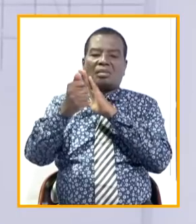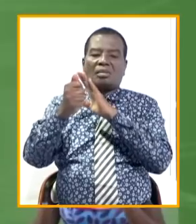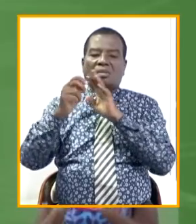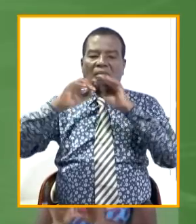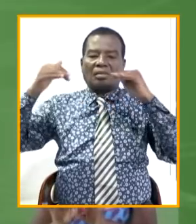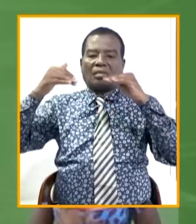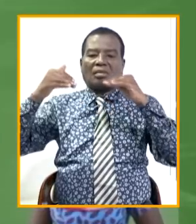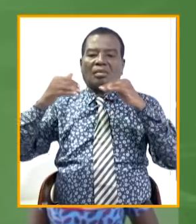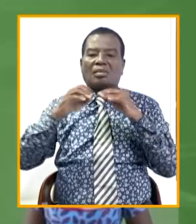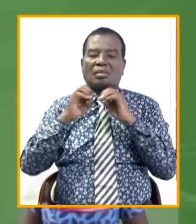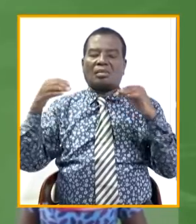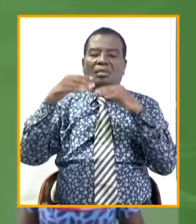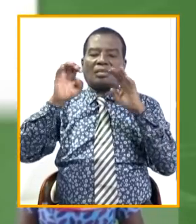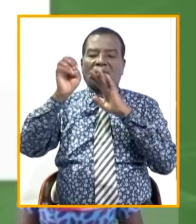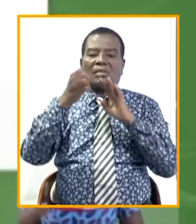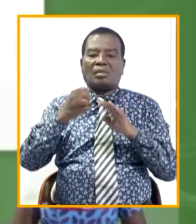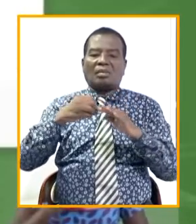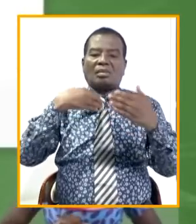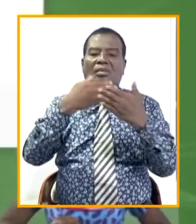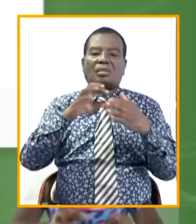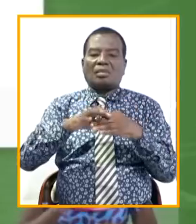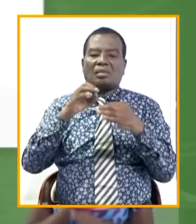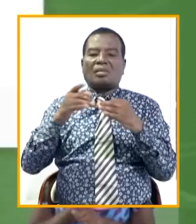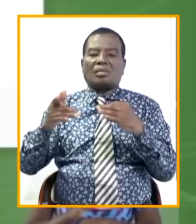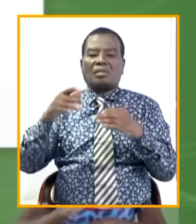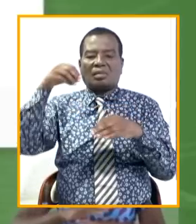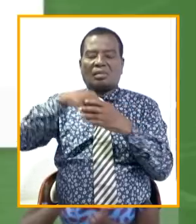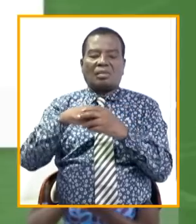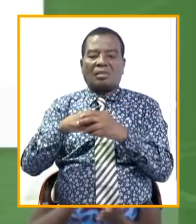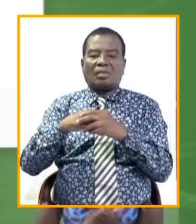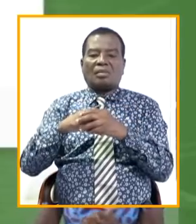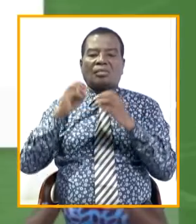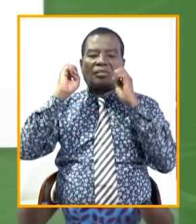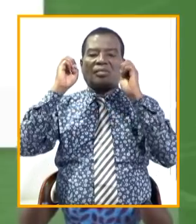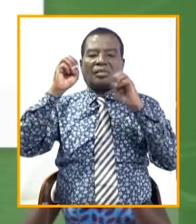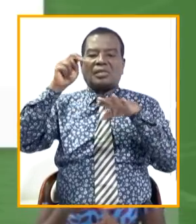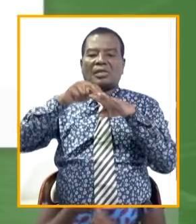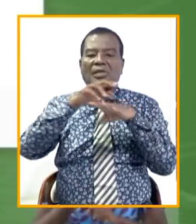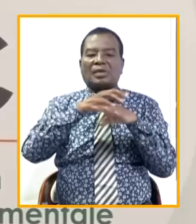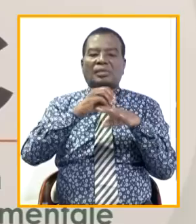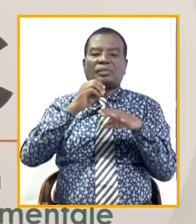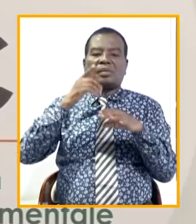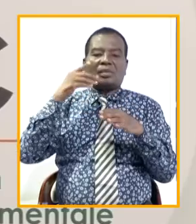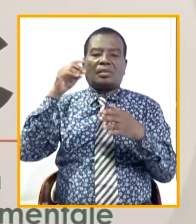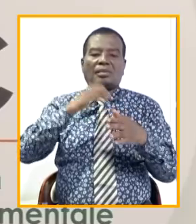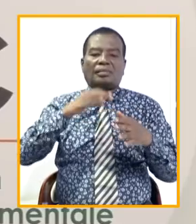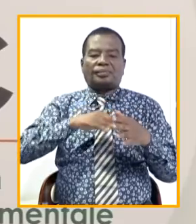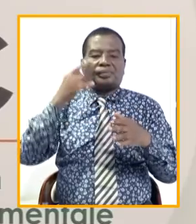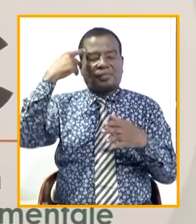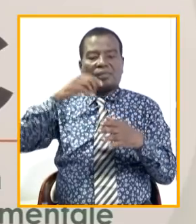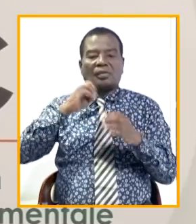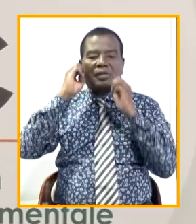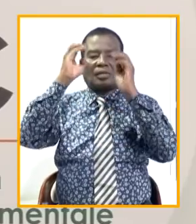d'équité et d'égalité. L'arrivée de ce dispositif dans le paysage éducatif sera bénéfique pour